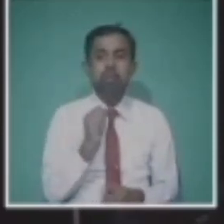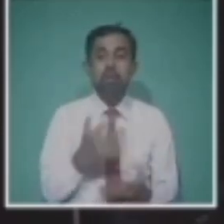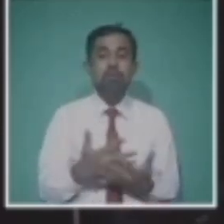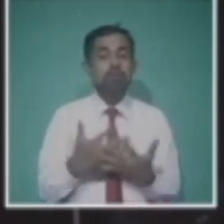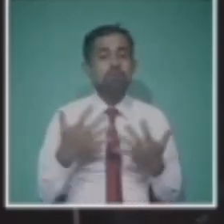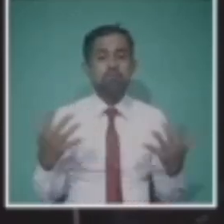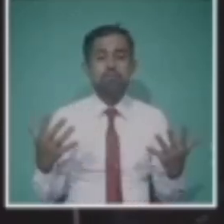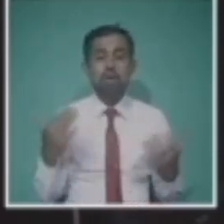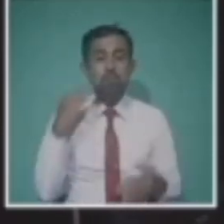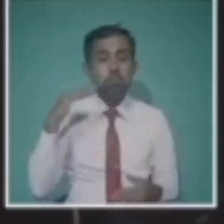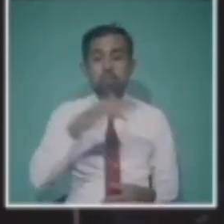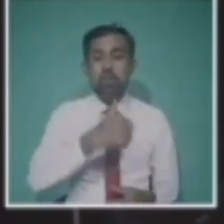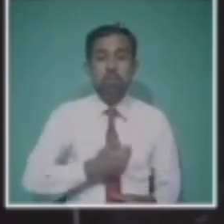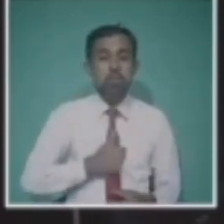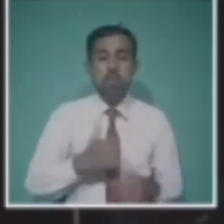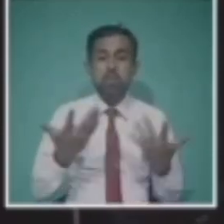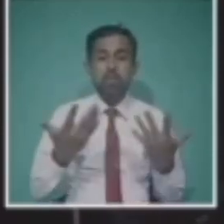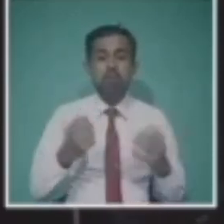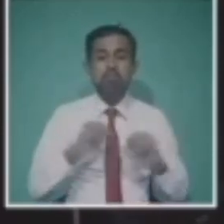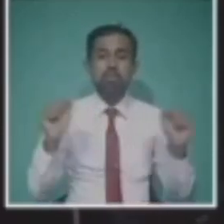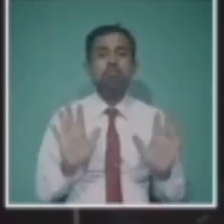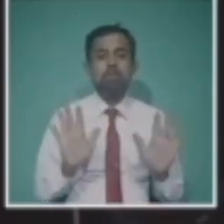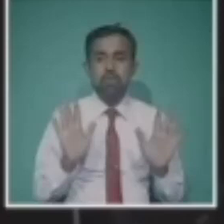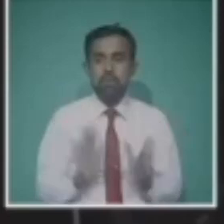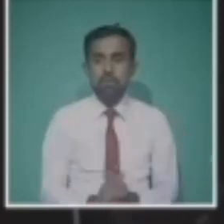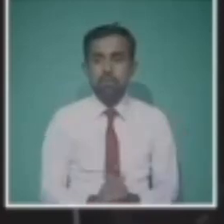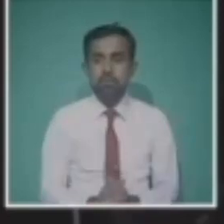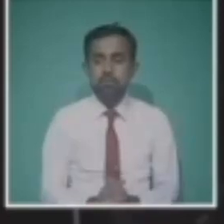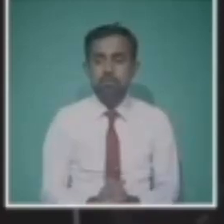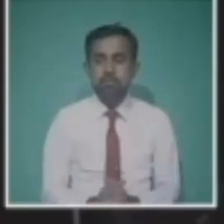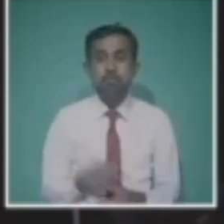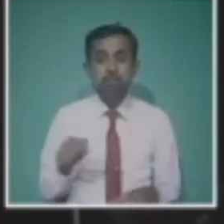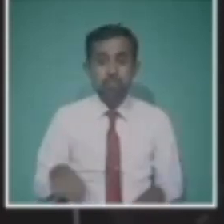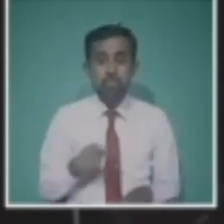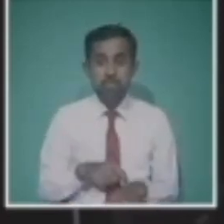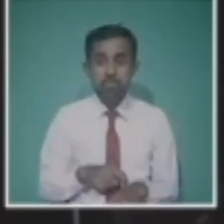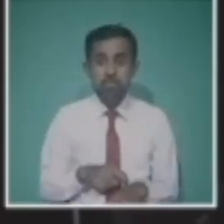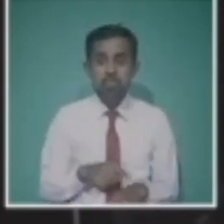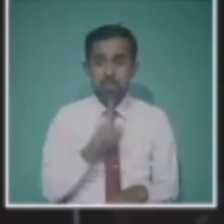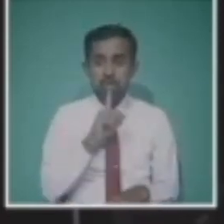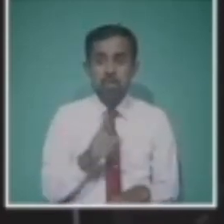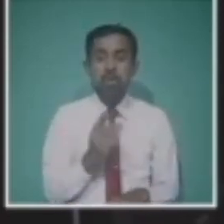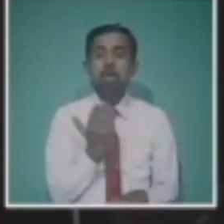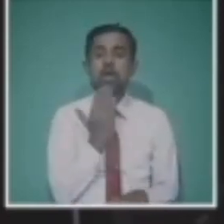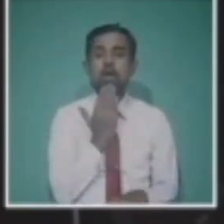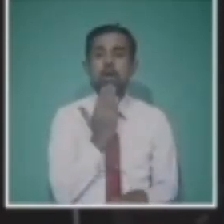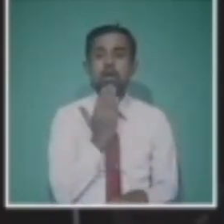විශාල ජනතා කැළඹීමක් විතරයි. ඒ නිසා දැම්ම මේනවා අපේ